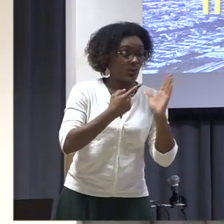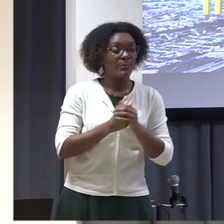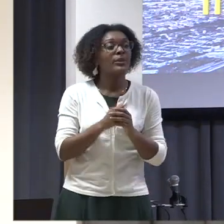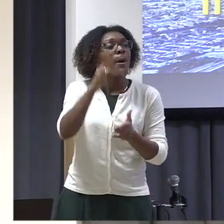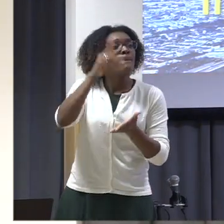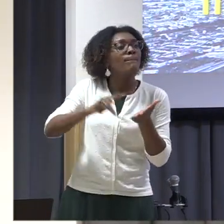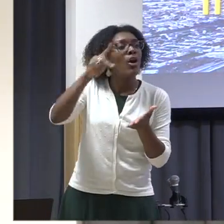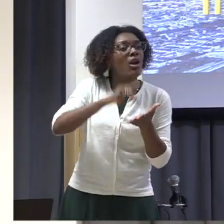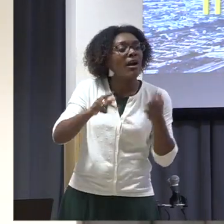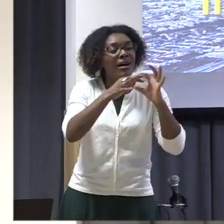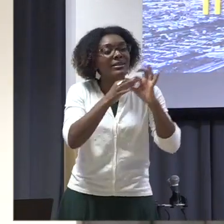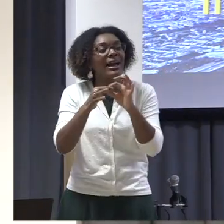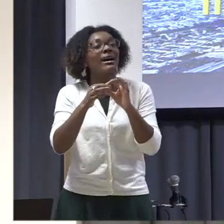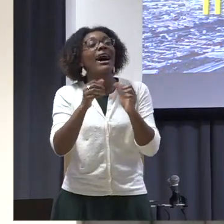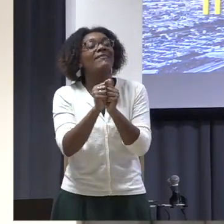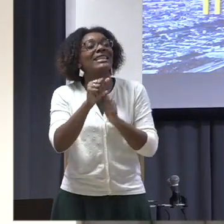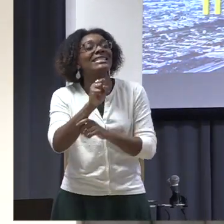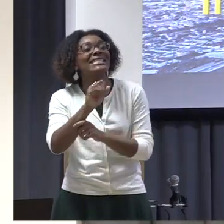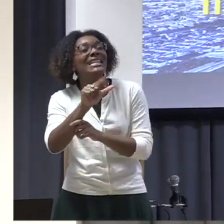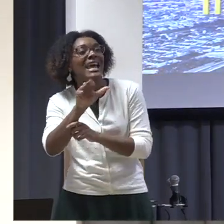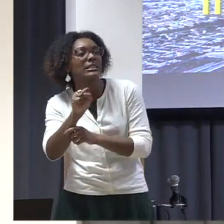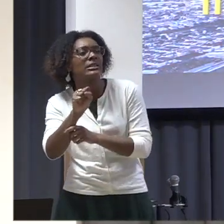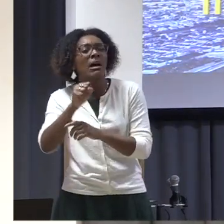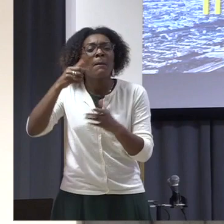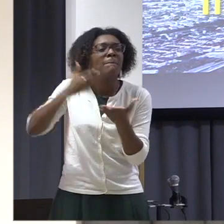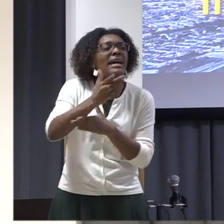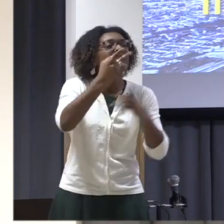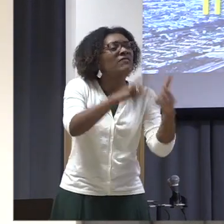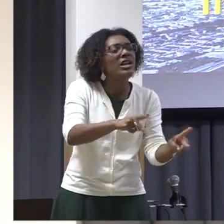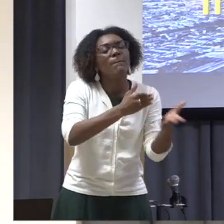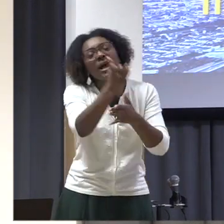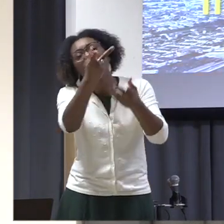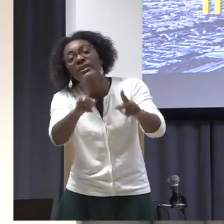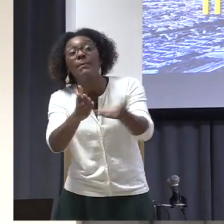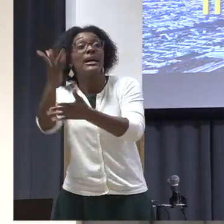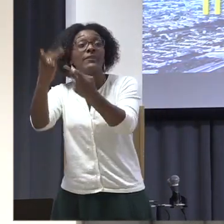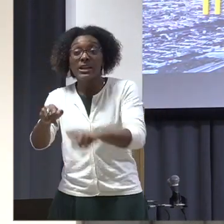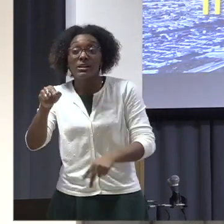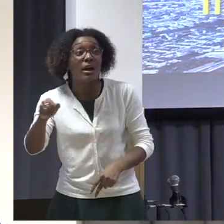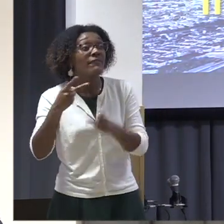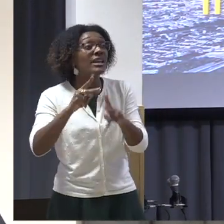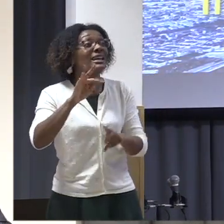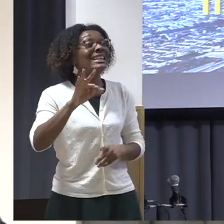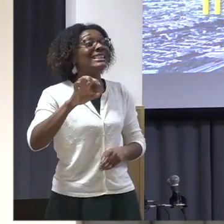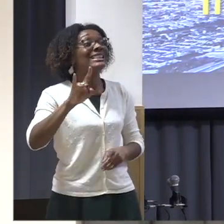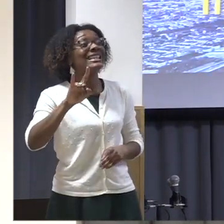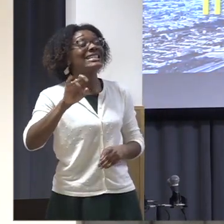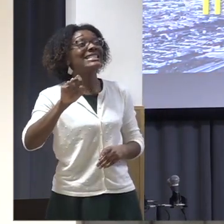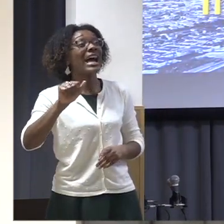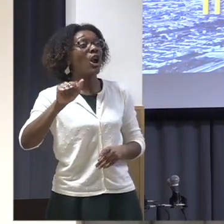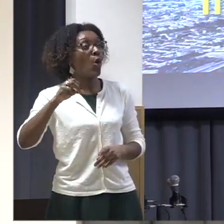un amphi police et apolloni et ils arrivèrent à thessalonique où les juifs avaient une